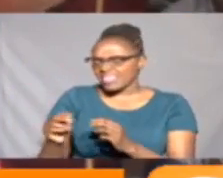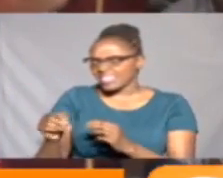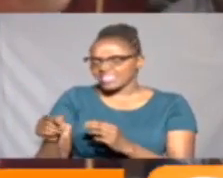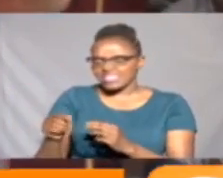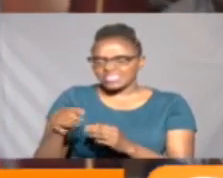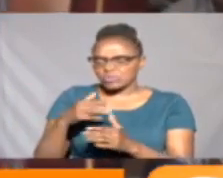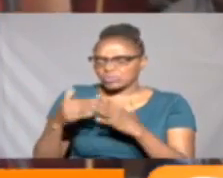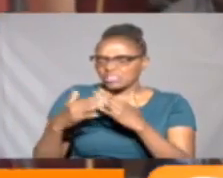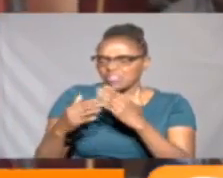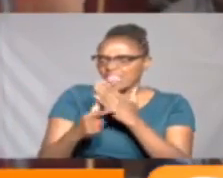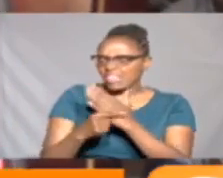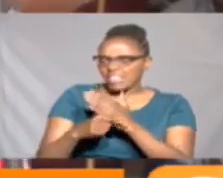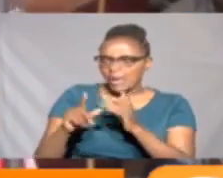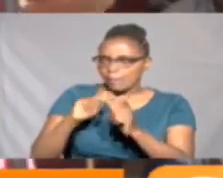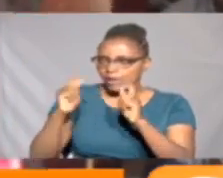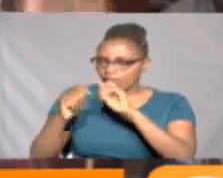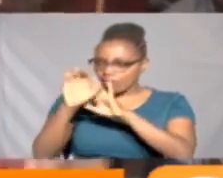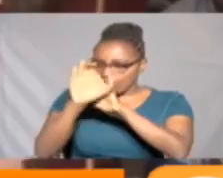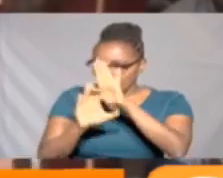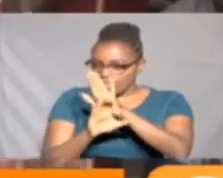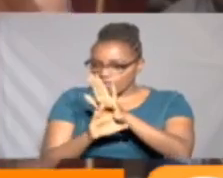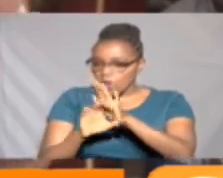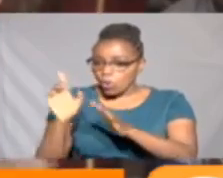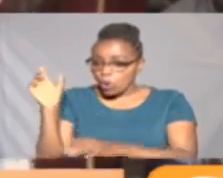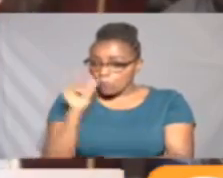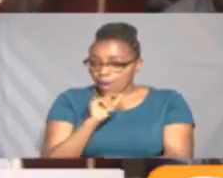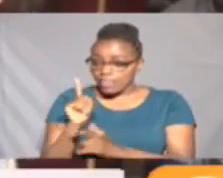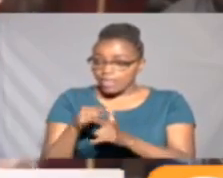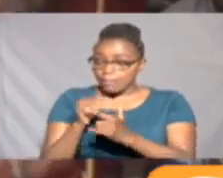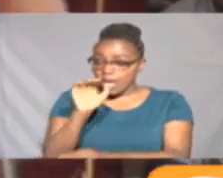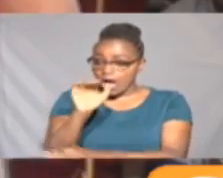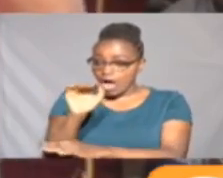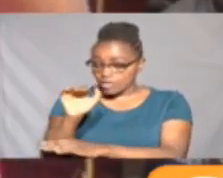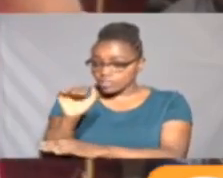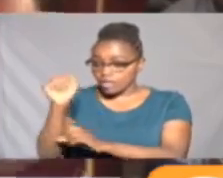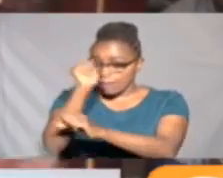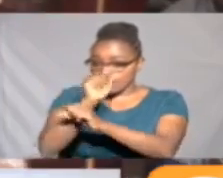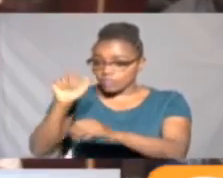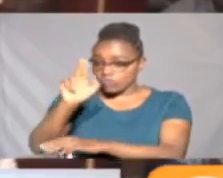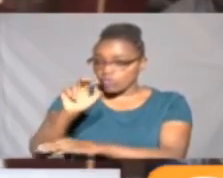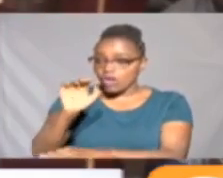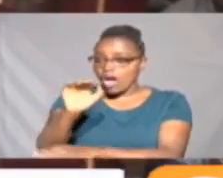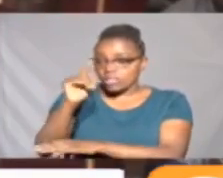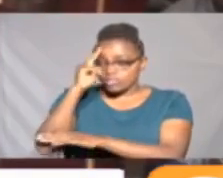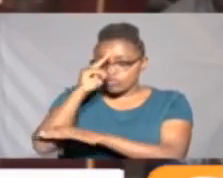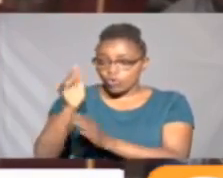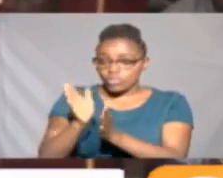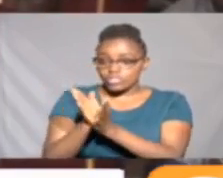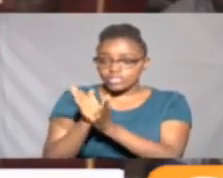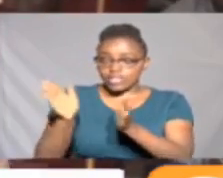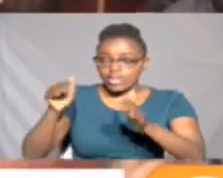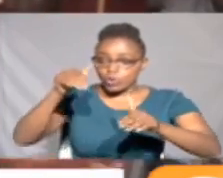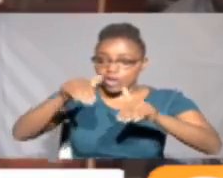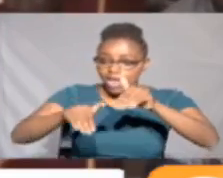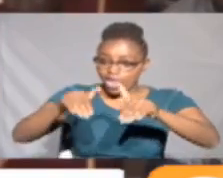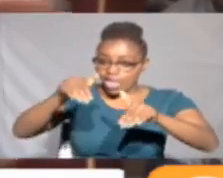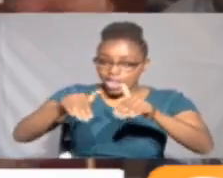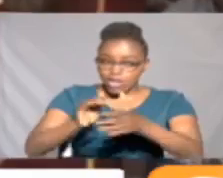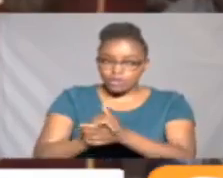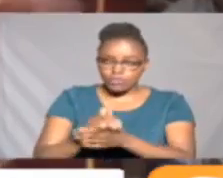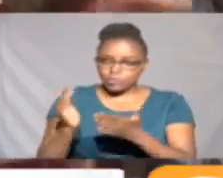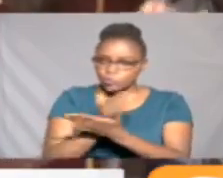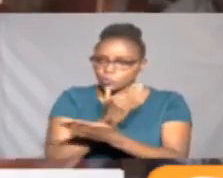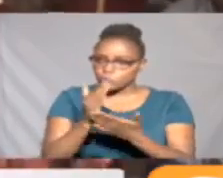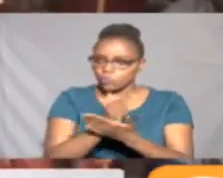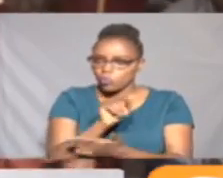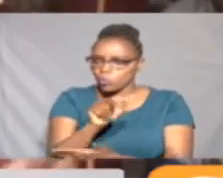naitwa referendum ikimalizika tu rais mina kuamba. Ita general election. Ndiyo tufagie wale